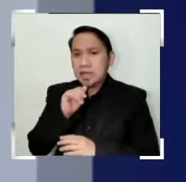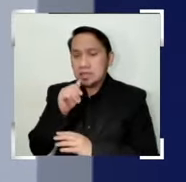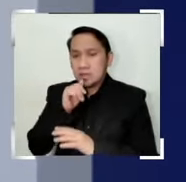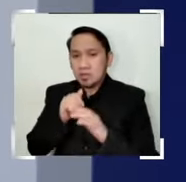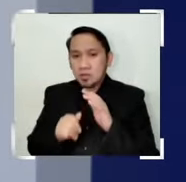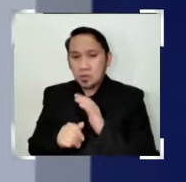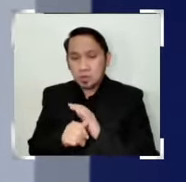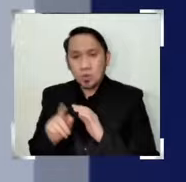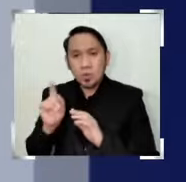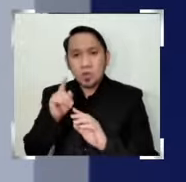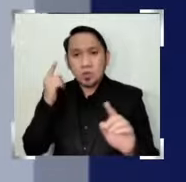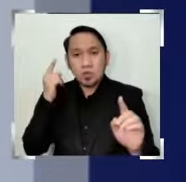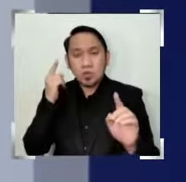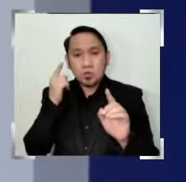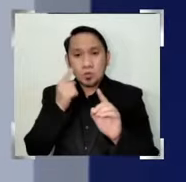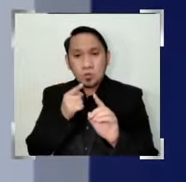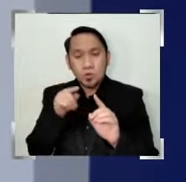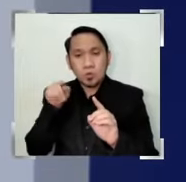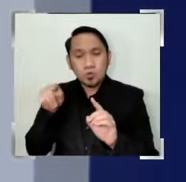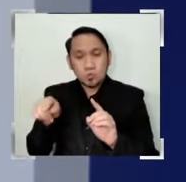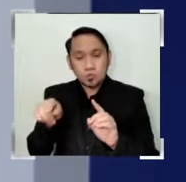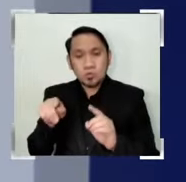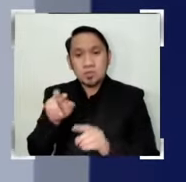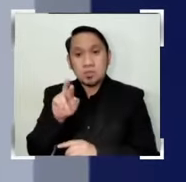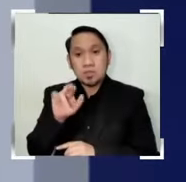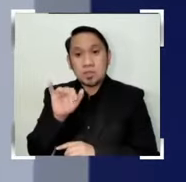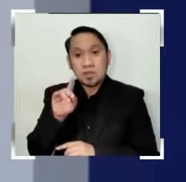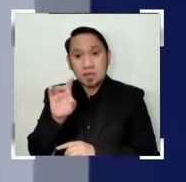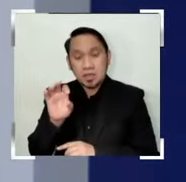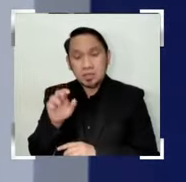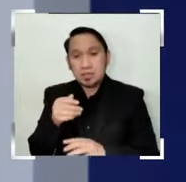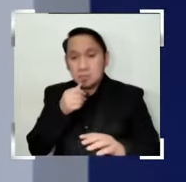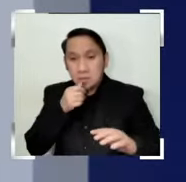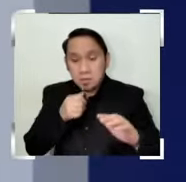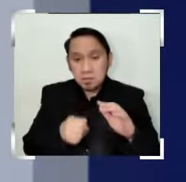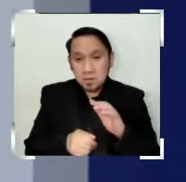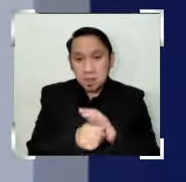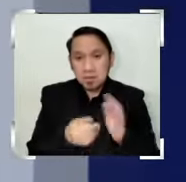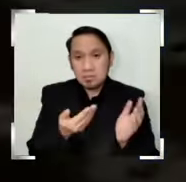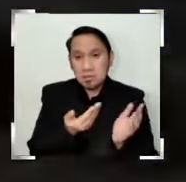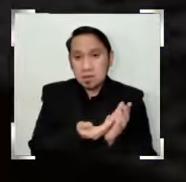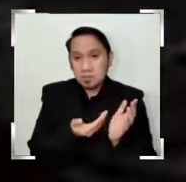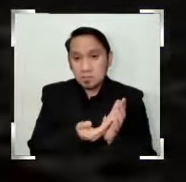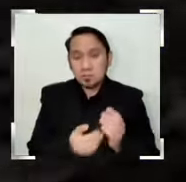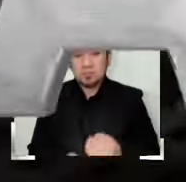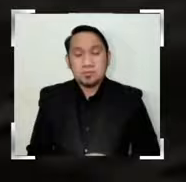ay magtanim ng ebidensya. Saksi, sina Maki Pulido at Marisol Abdurrahman.